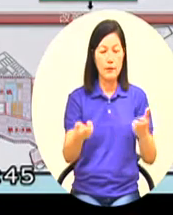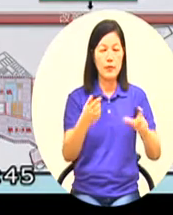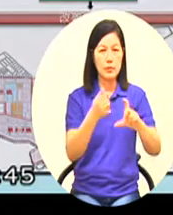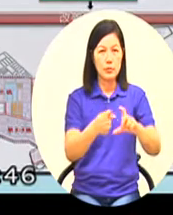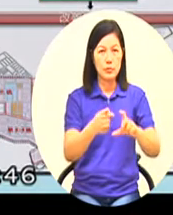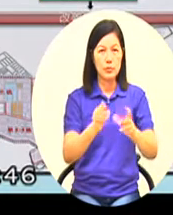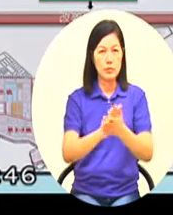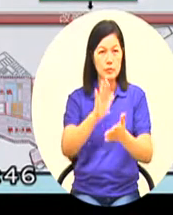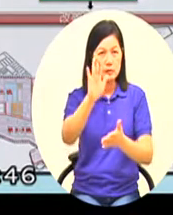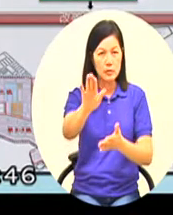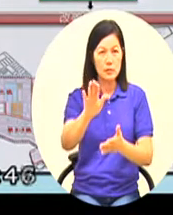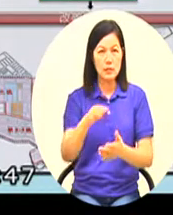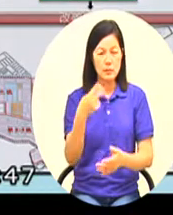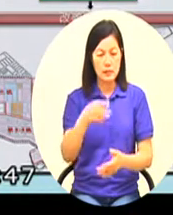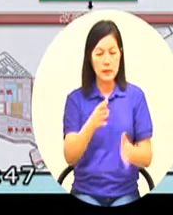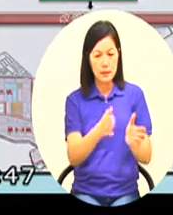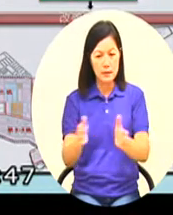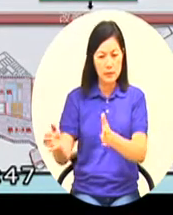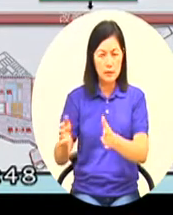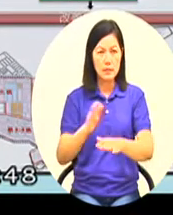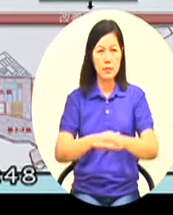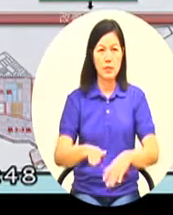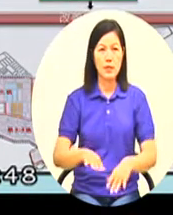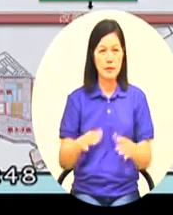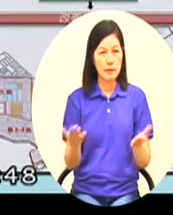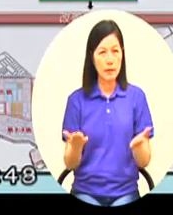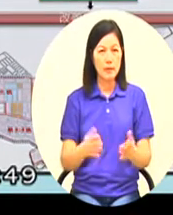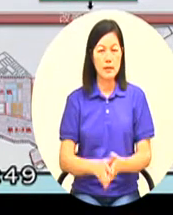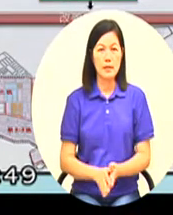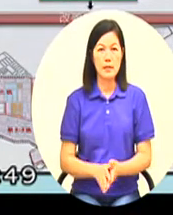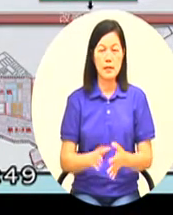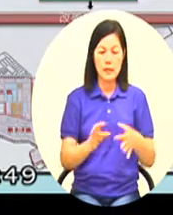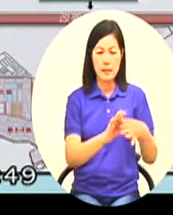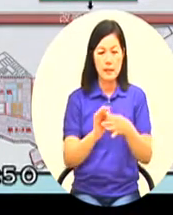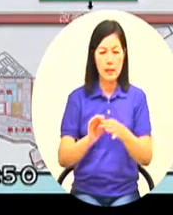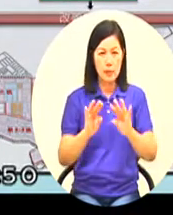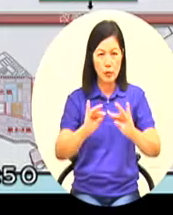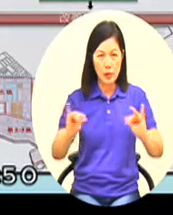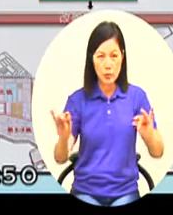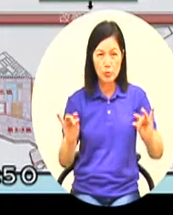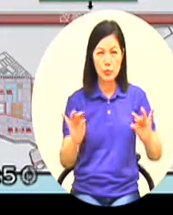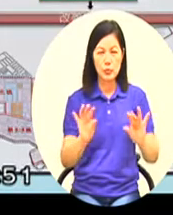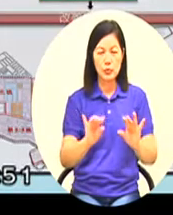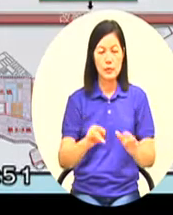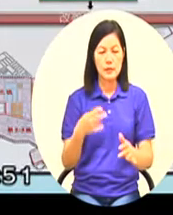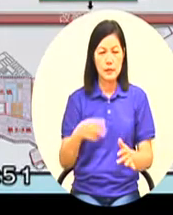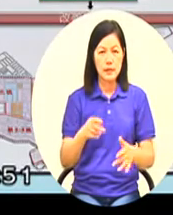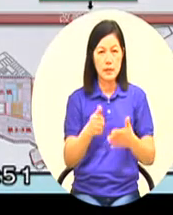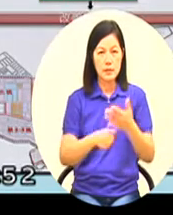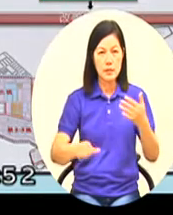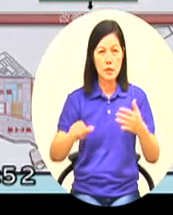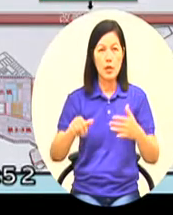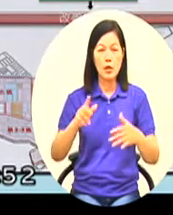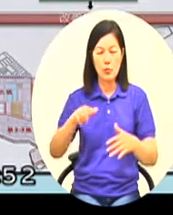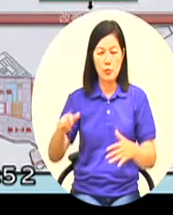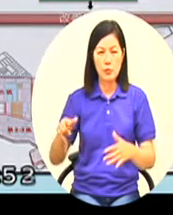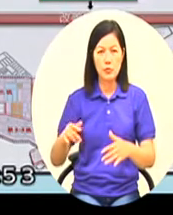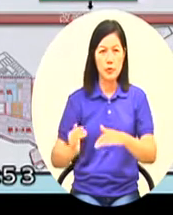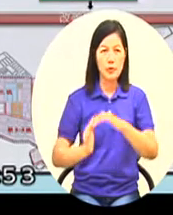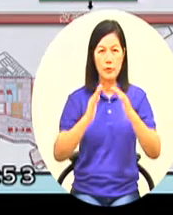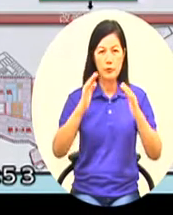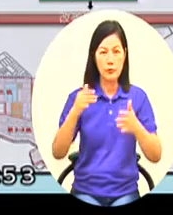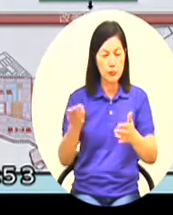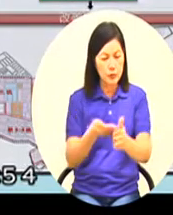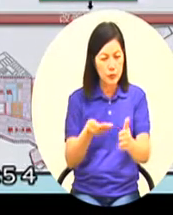续的一个整治，那大概会用相关的土壤清洗、那生物的一个复育或者是开挖等等的措